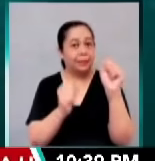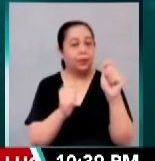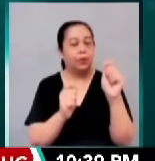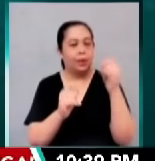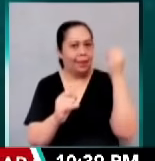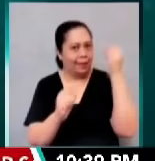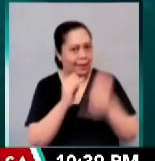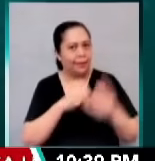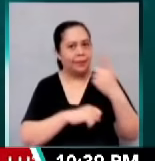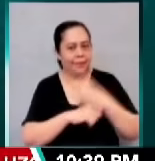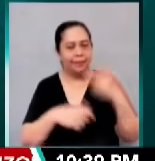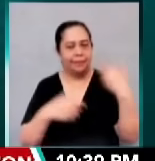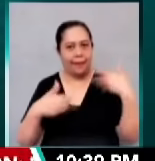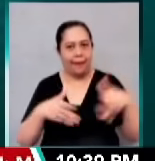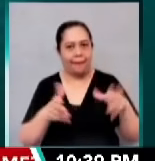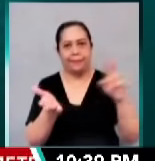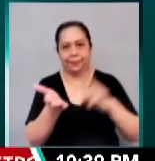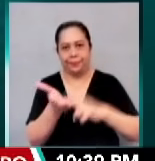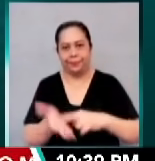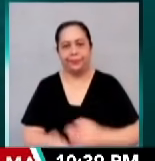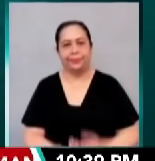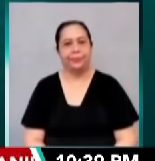ng pagpaparehistro.